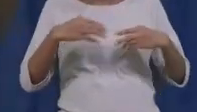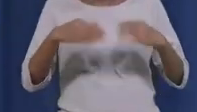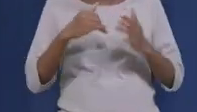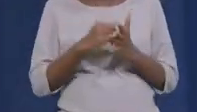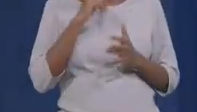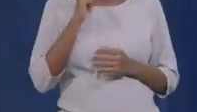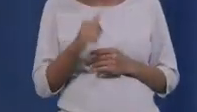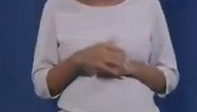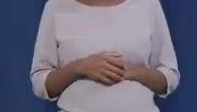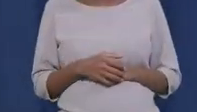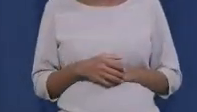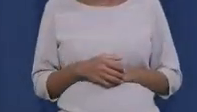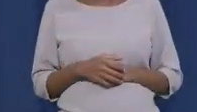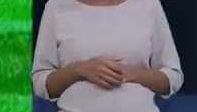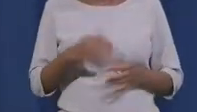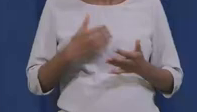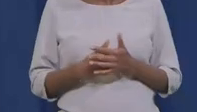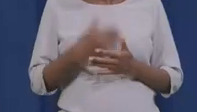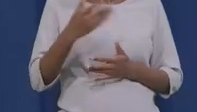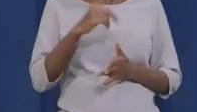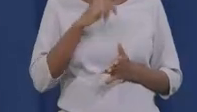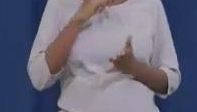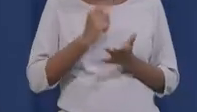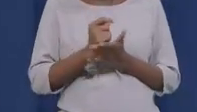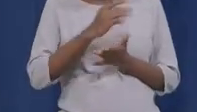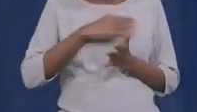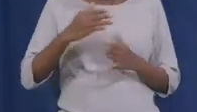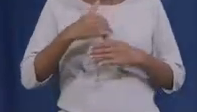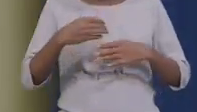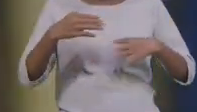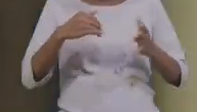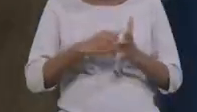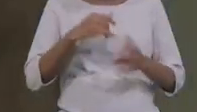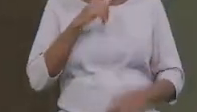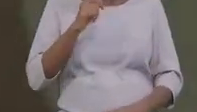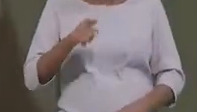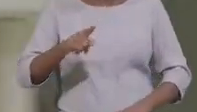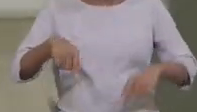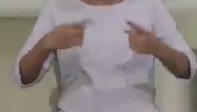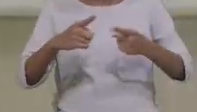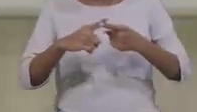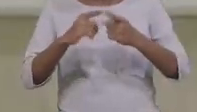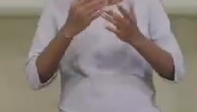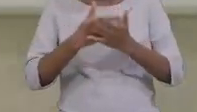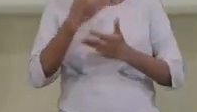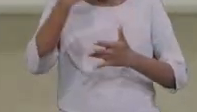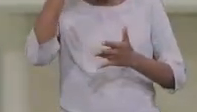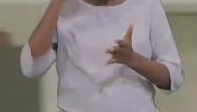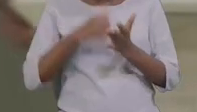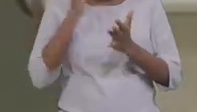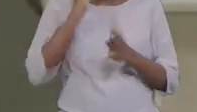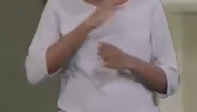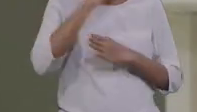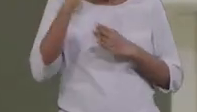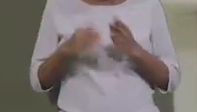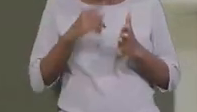Acquiert la vérité et ne la vend pas. Acquiert la vérité et ne la vend pas. Vous êtes allé acheter parce